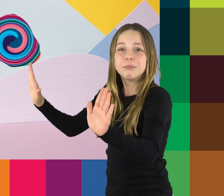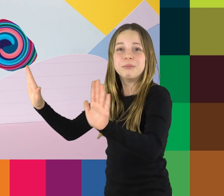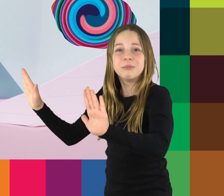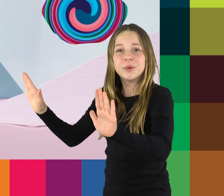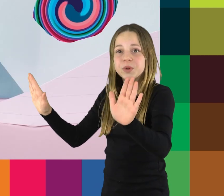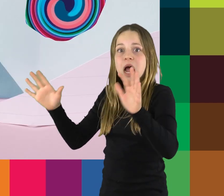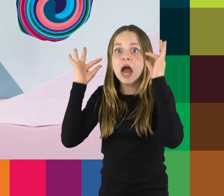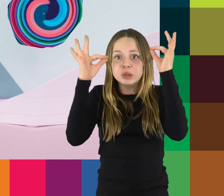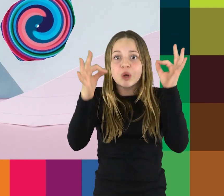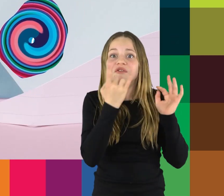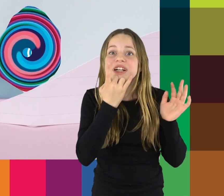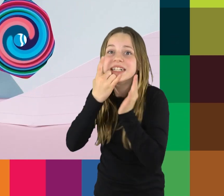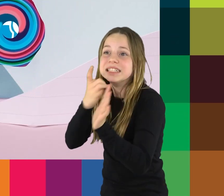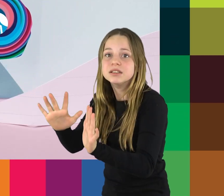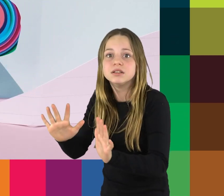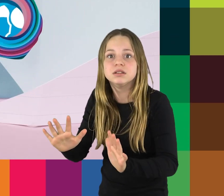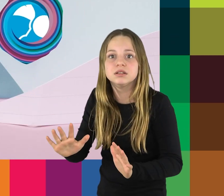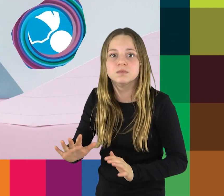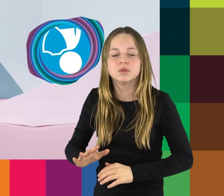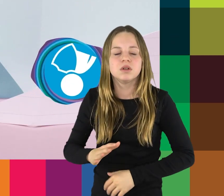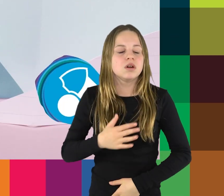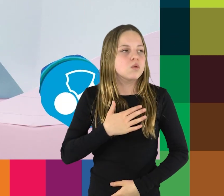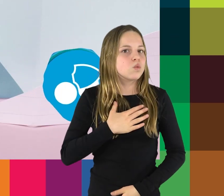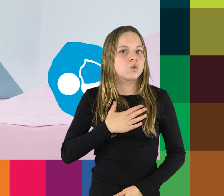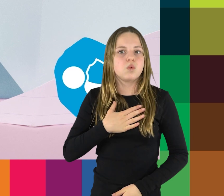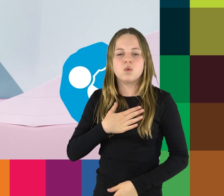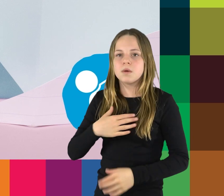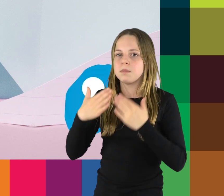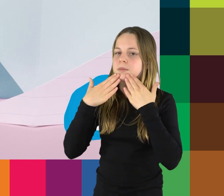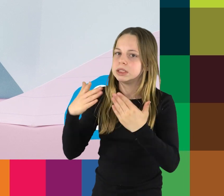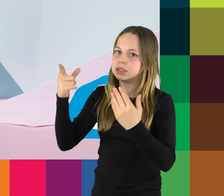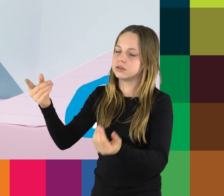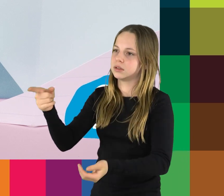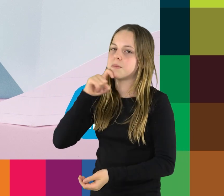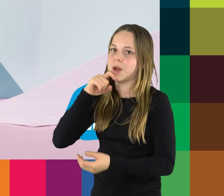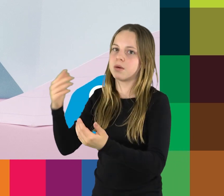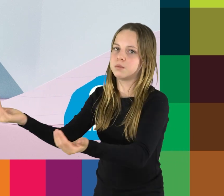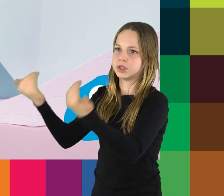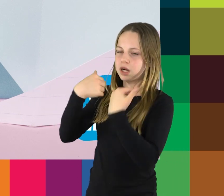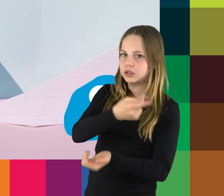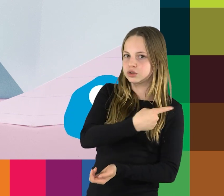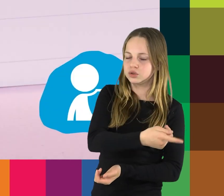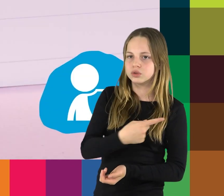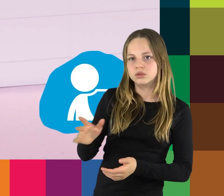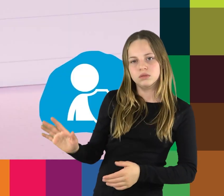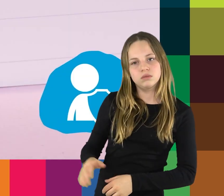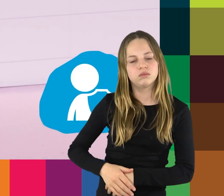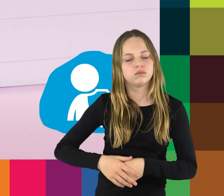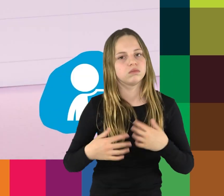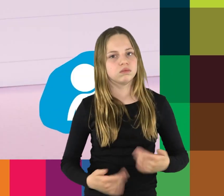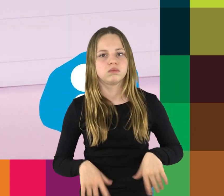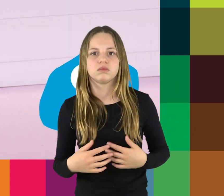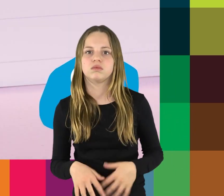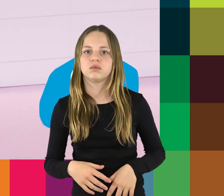Stop! Attention, Vise! Merci Lipa, tu nous as protégés.